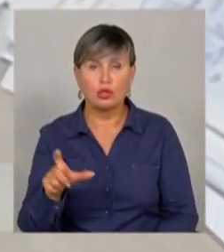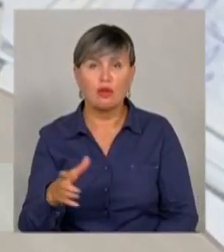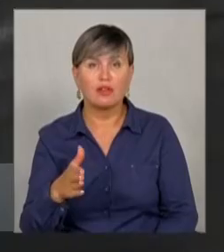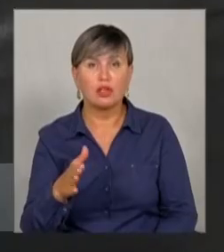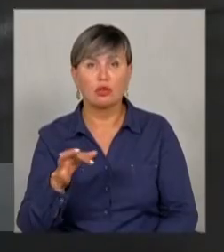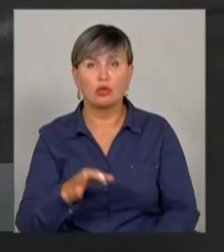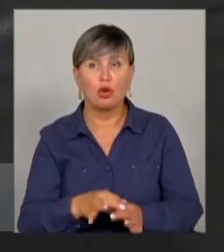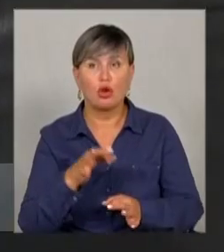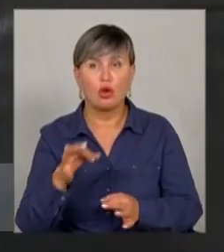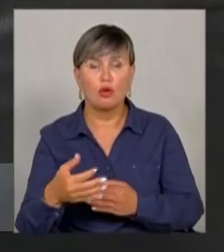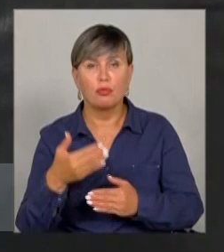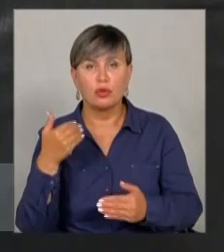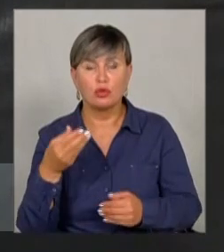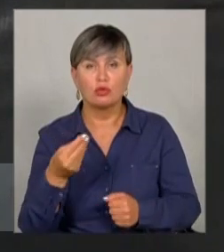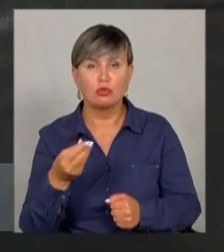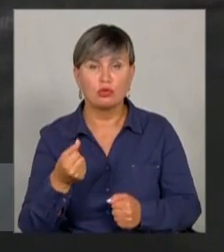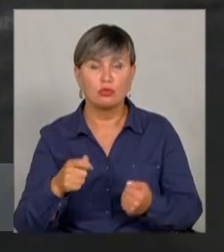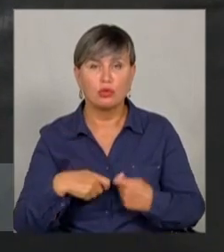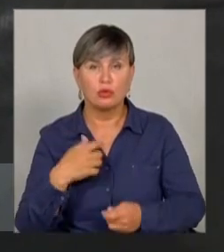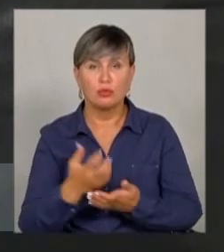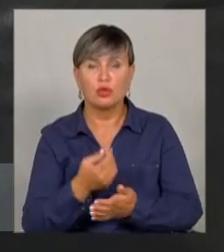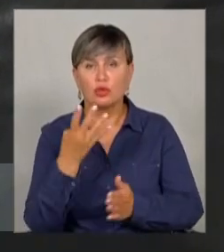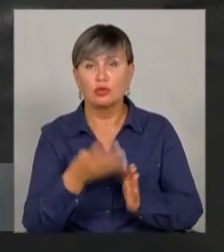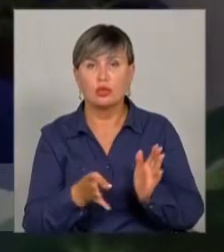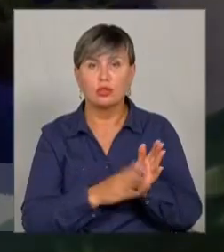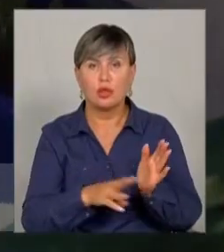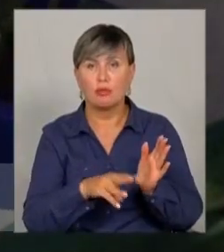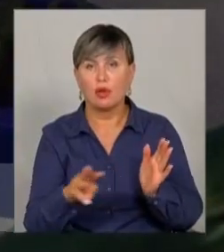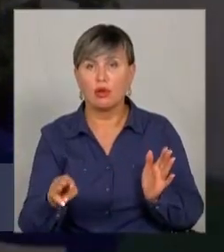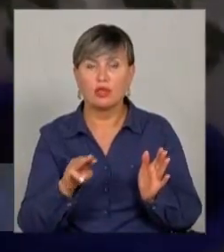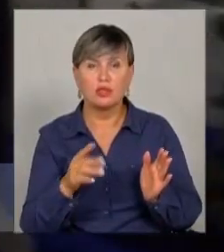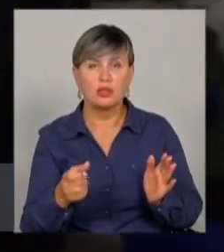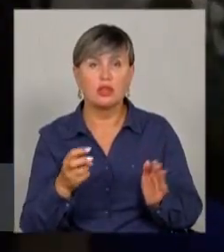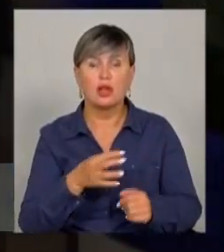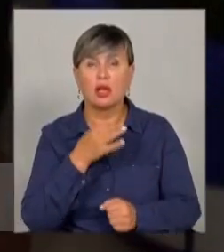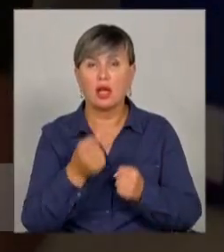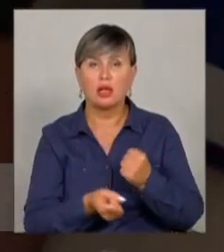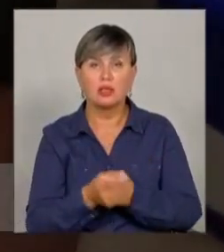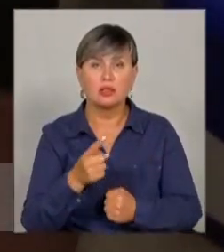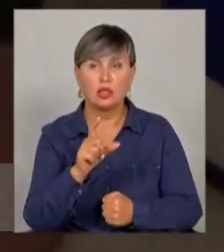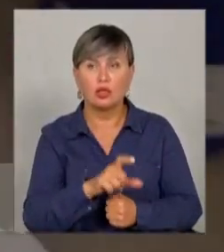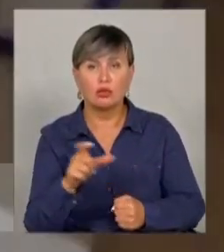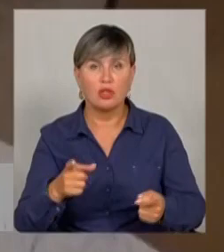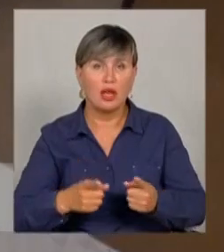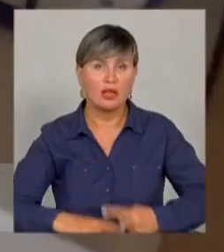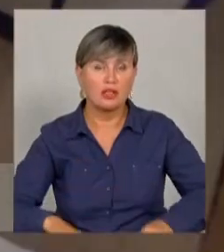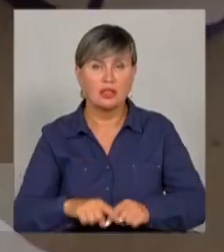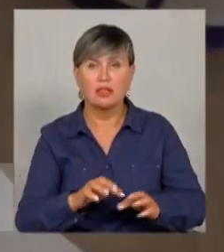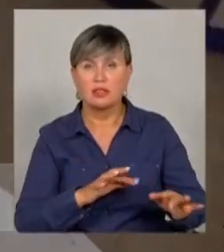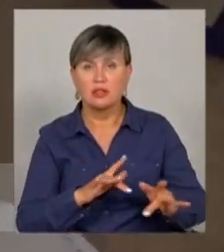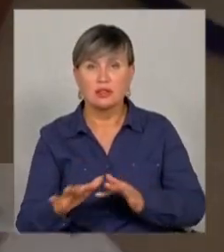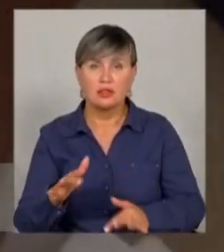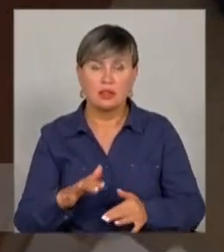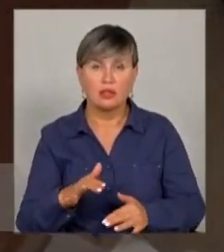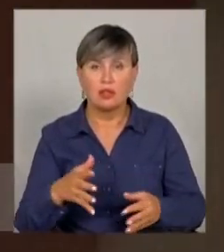области. Предварительная сумма ущерба составила 49 миллионов тенге. Как оказалось, подозреваемые организовали деятельность